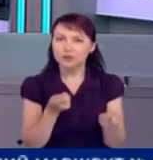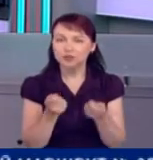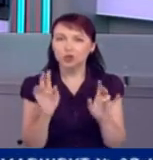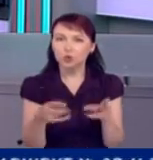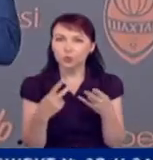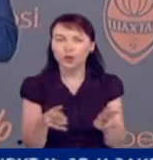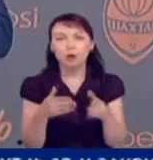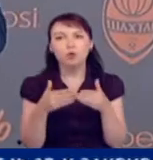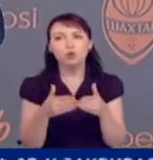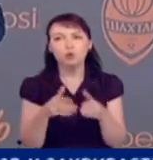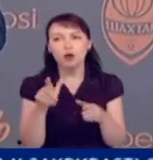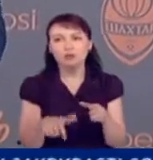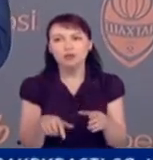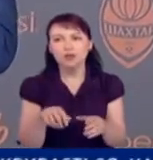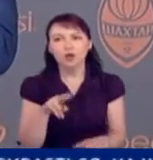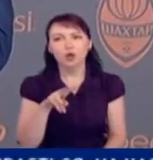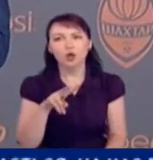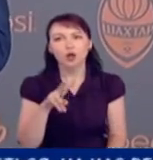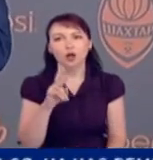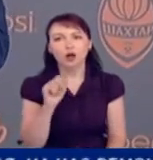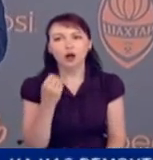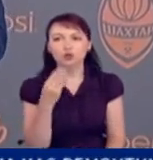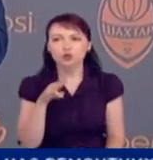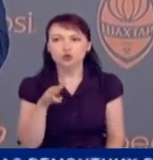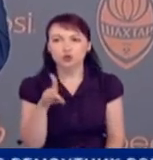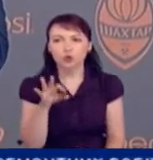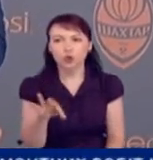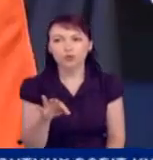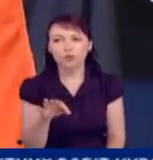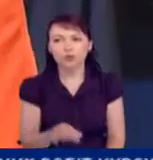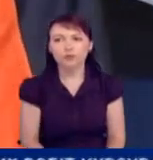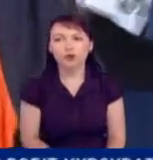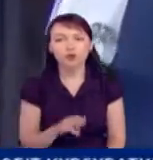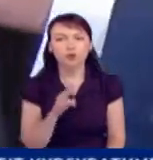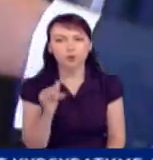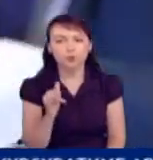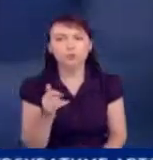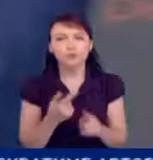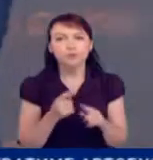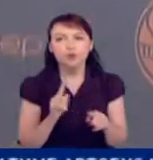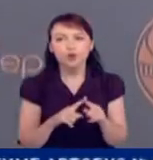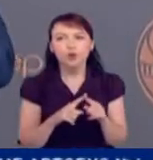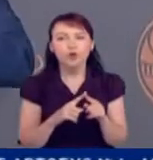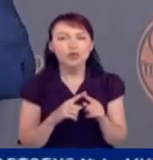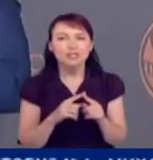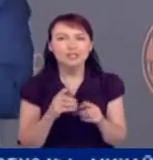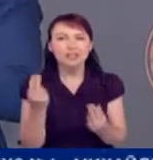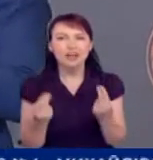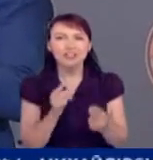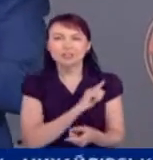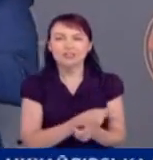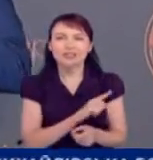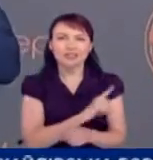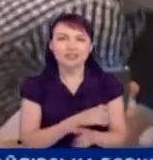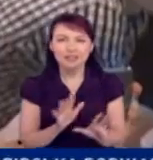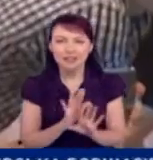клубу португальця Луїша Каштру. Схоже, що після його приходу гра гірників зміниться не сильно. Каштру